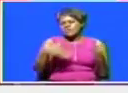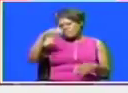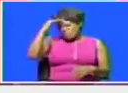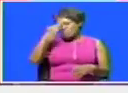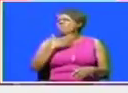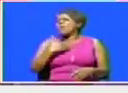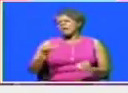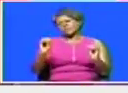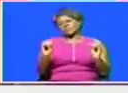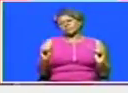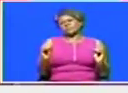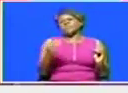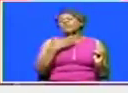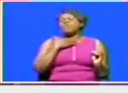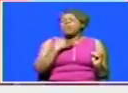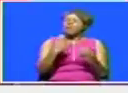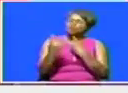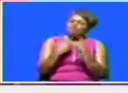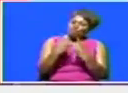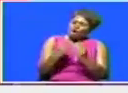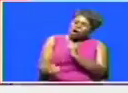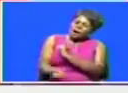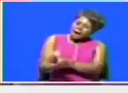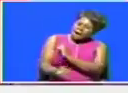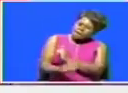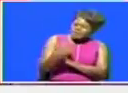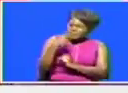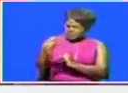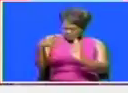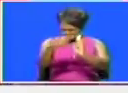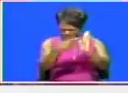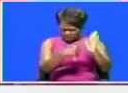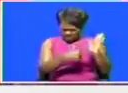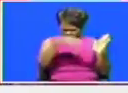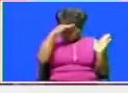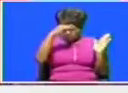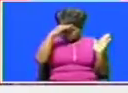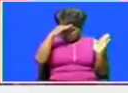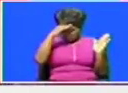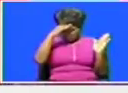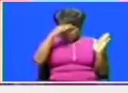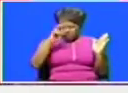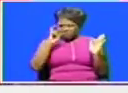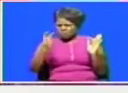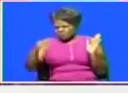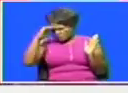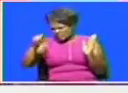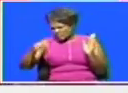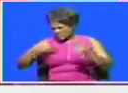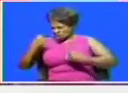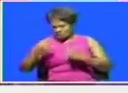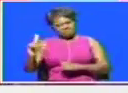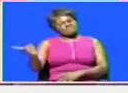kwa kupenda. Wanahitaji mtu wa kuwaongelesha, awaelewesha, waambie haya mambo ya pombe. Usione mtu anaenda kwa baa na kunywa pombe kafikiri wengine ni